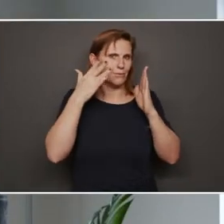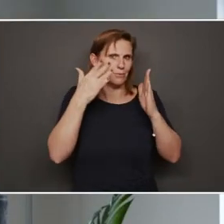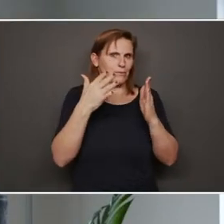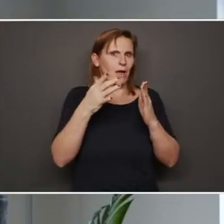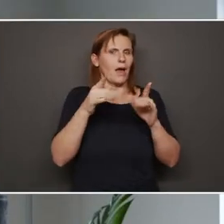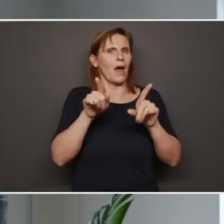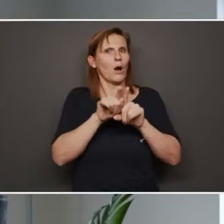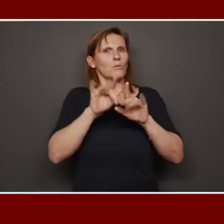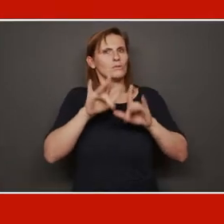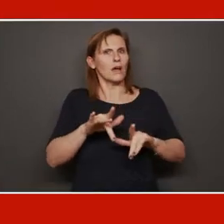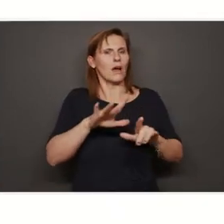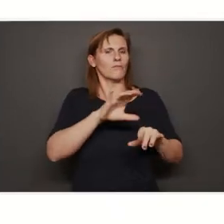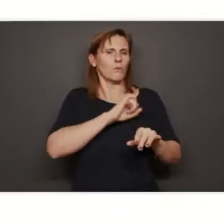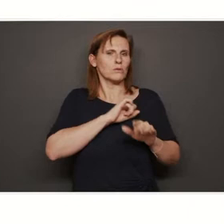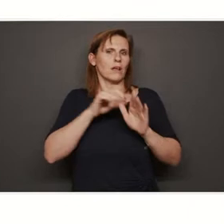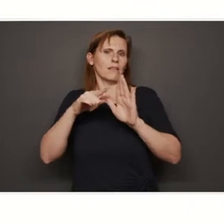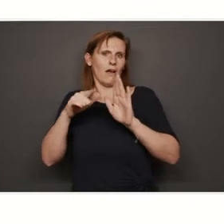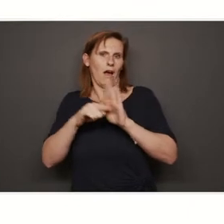Vor- und Nachteile.